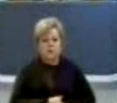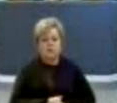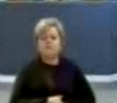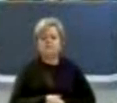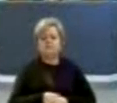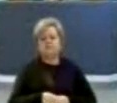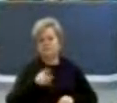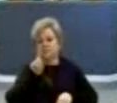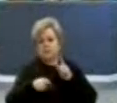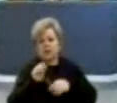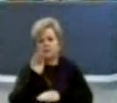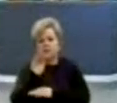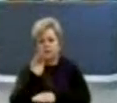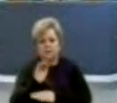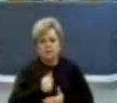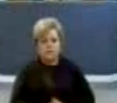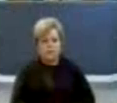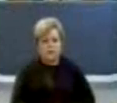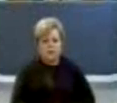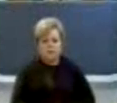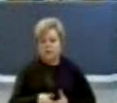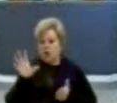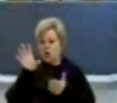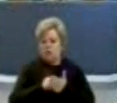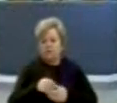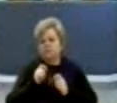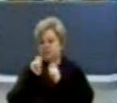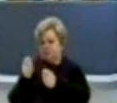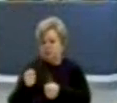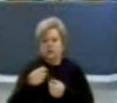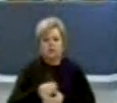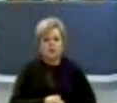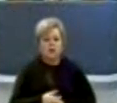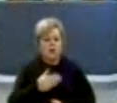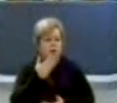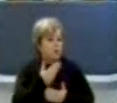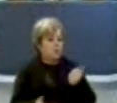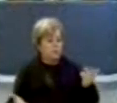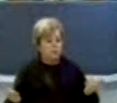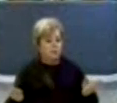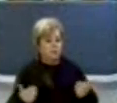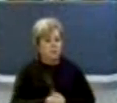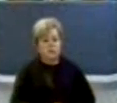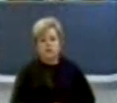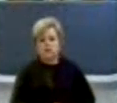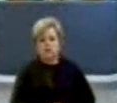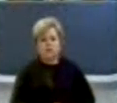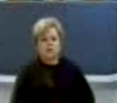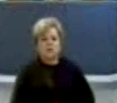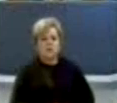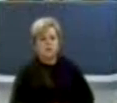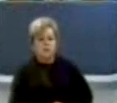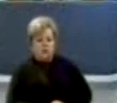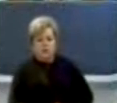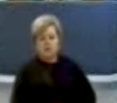disa dhe pastaj e kam një kopje t'ja jap edhe juve se po duket që e keni humbur se dikush ka bërë diçka me të.